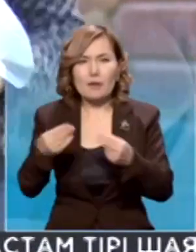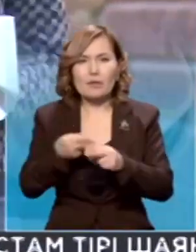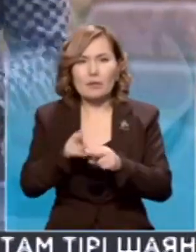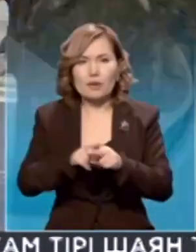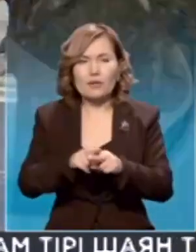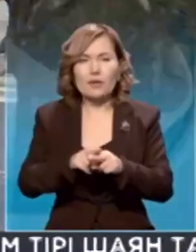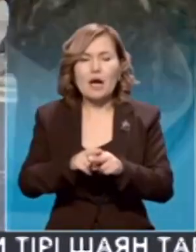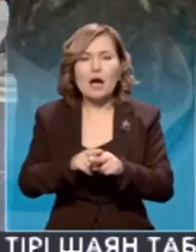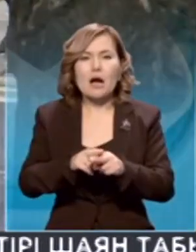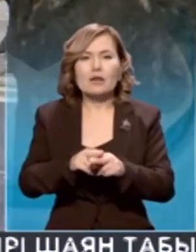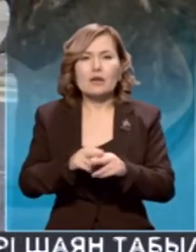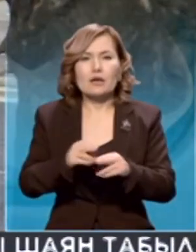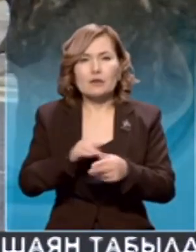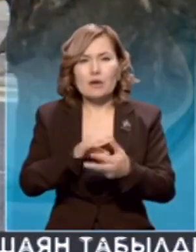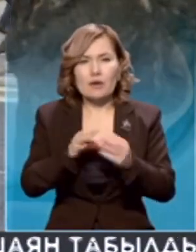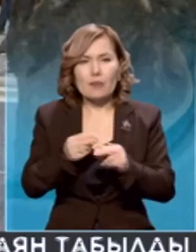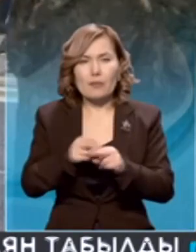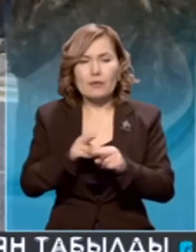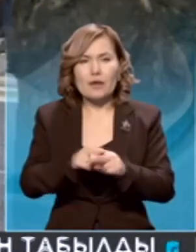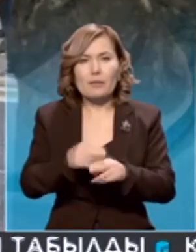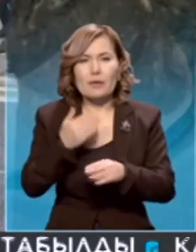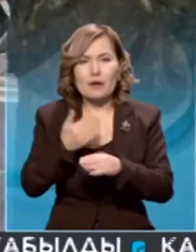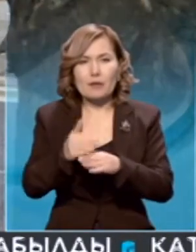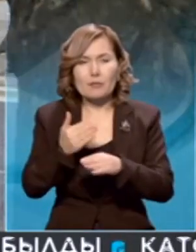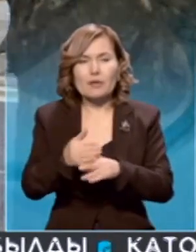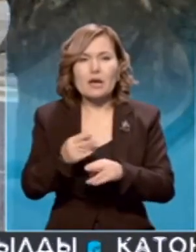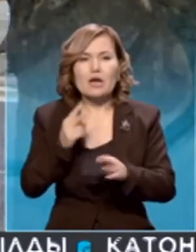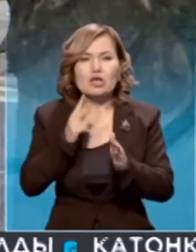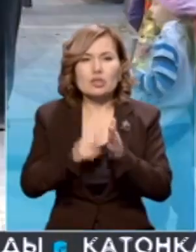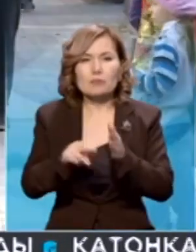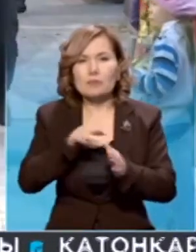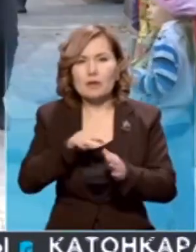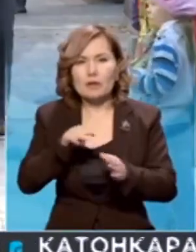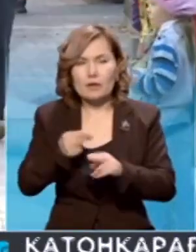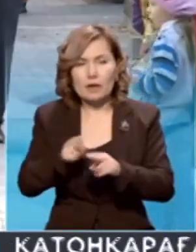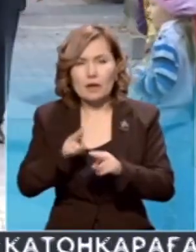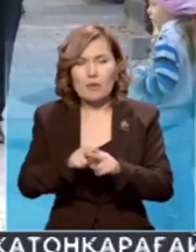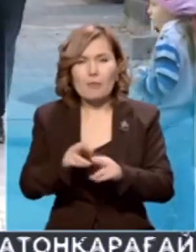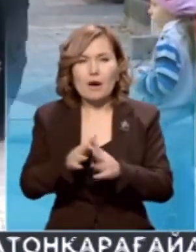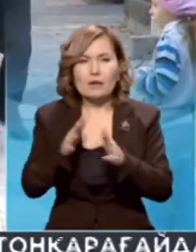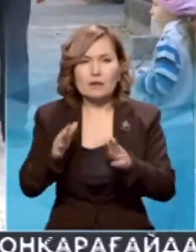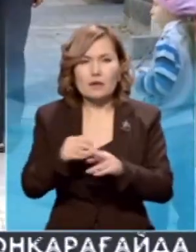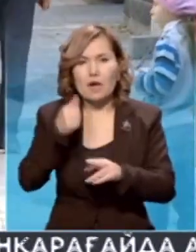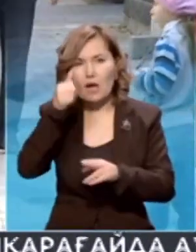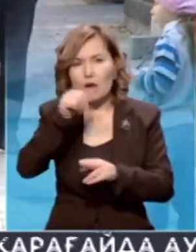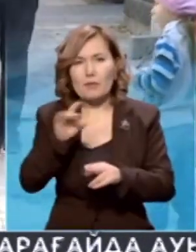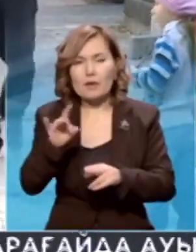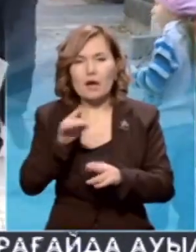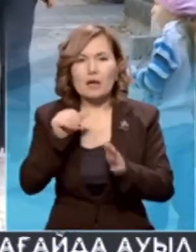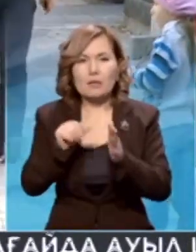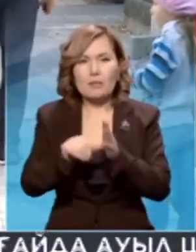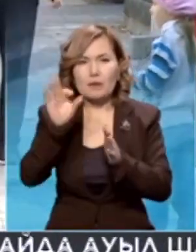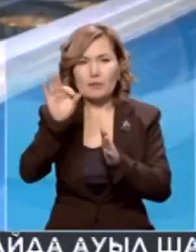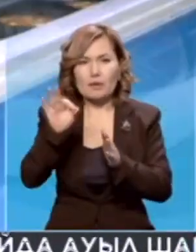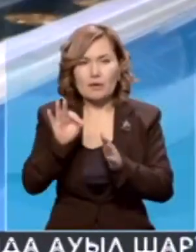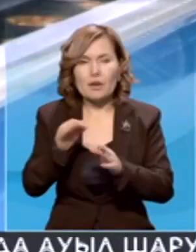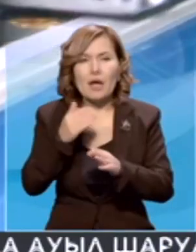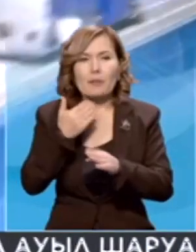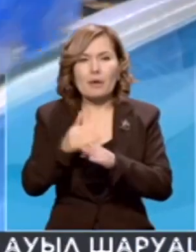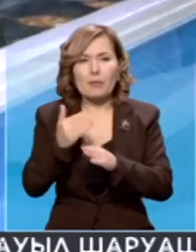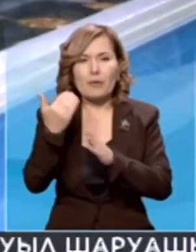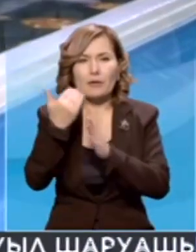беріледі. Бұл шағын өнеркәсіп парк иесі үшін. Ипотека сомасы 70 миллион теңгеден асса, жылдық мөлшерлеме 6%